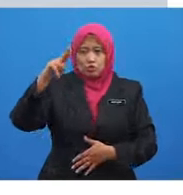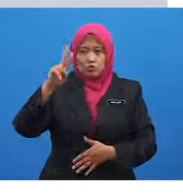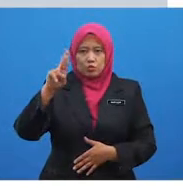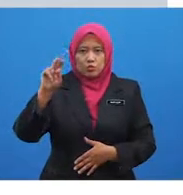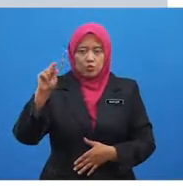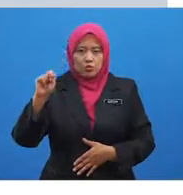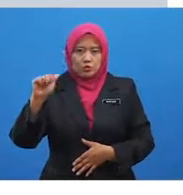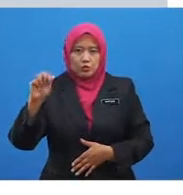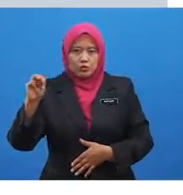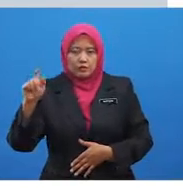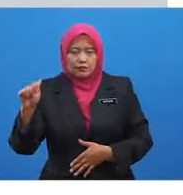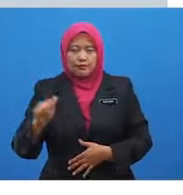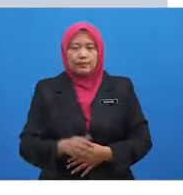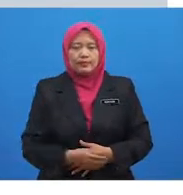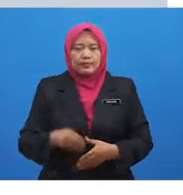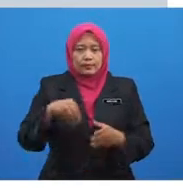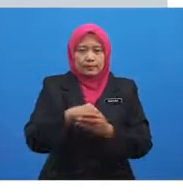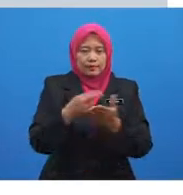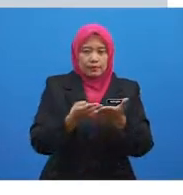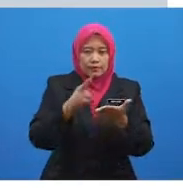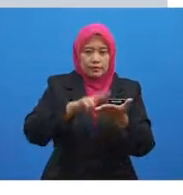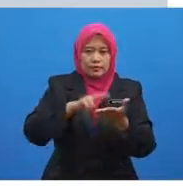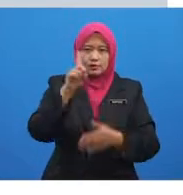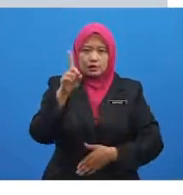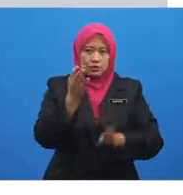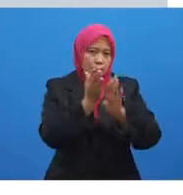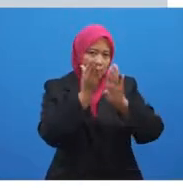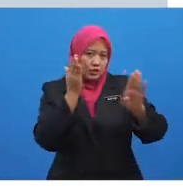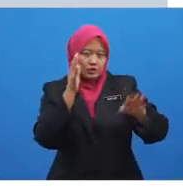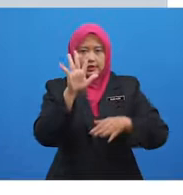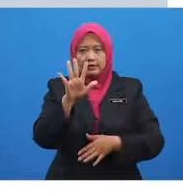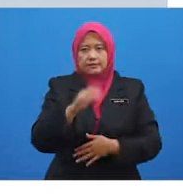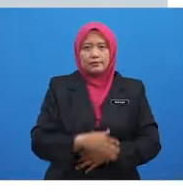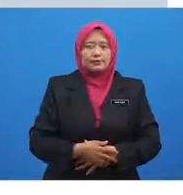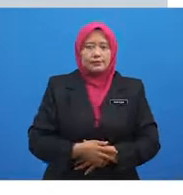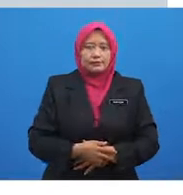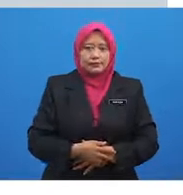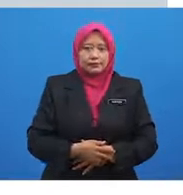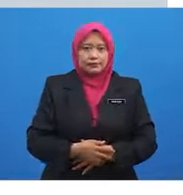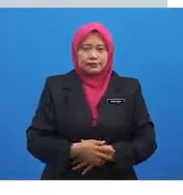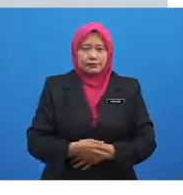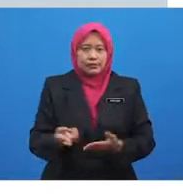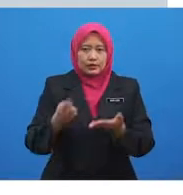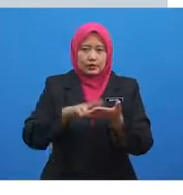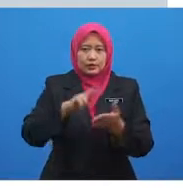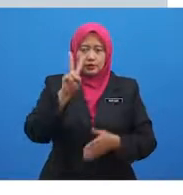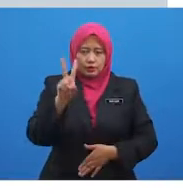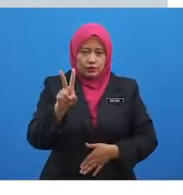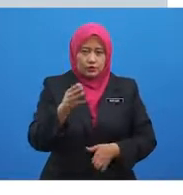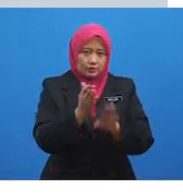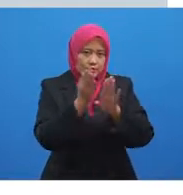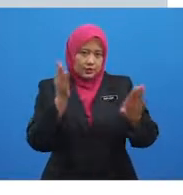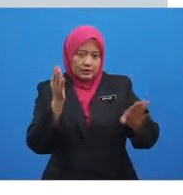dalam rangkap 1 baris ke-5. Rangkap 2 baris pertama iaitu